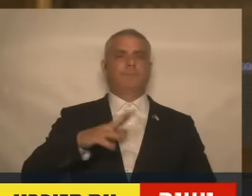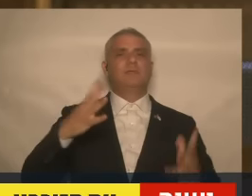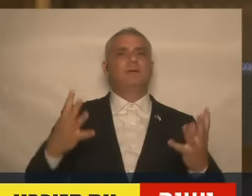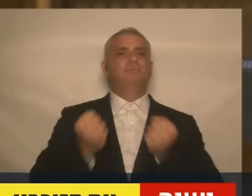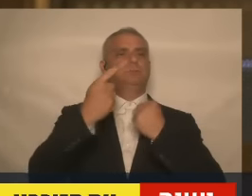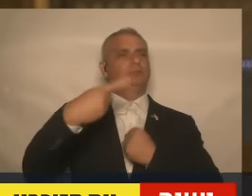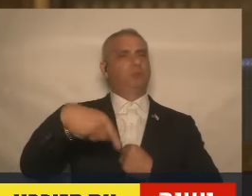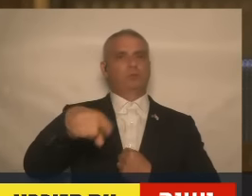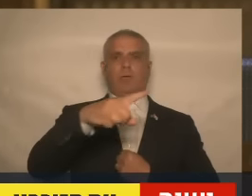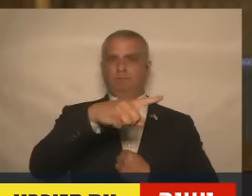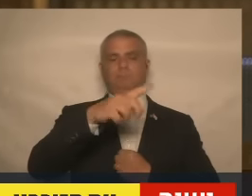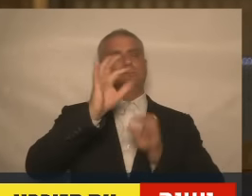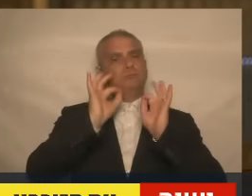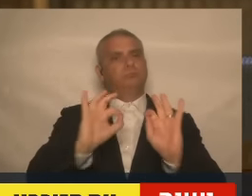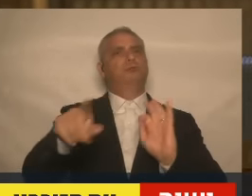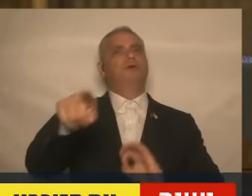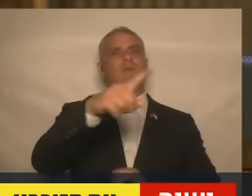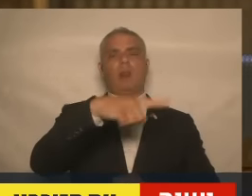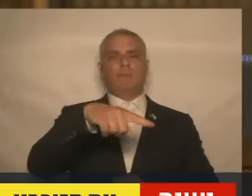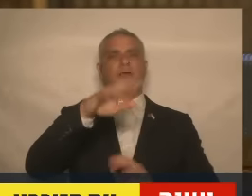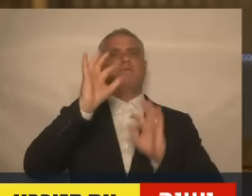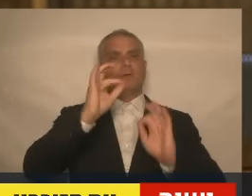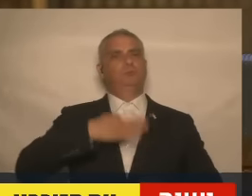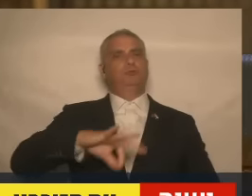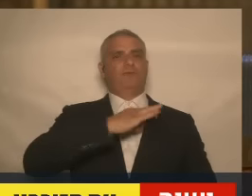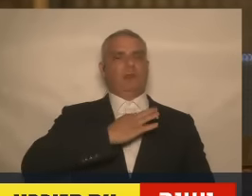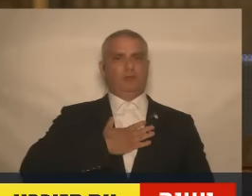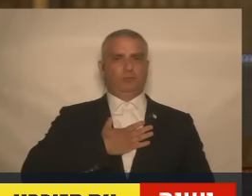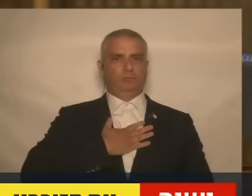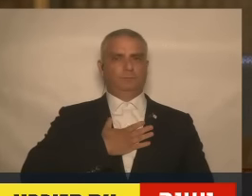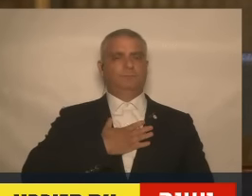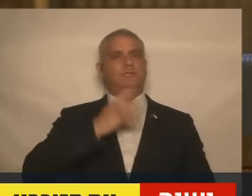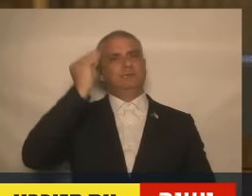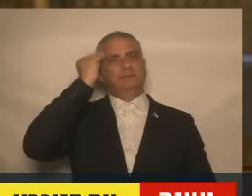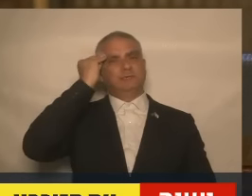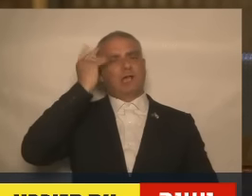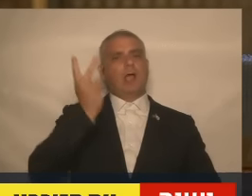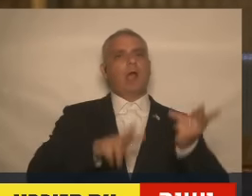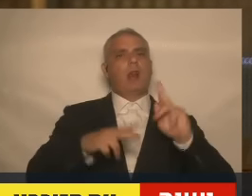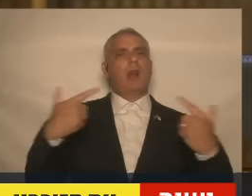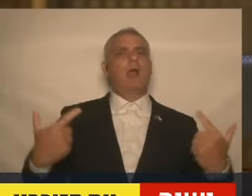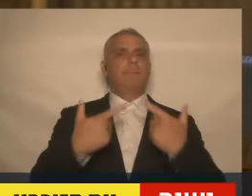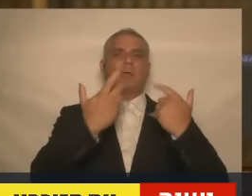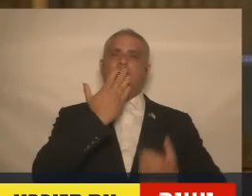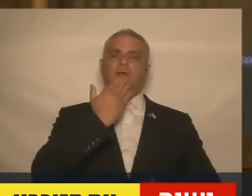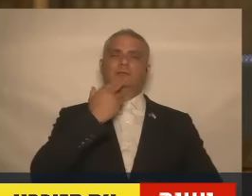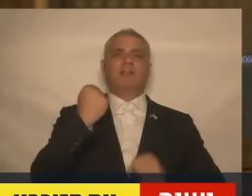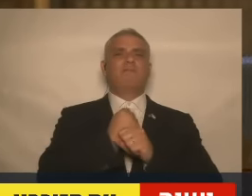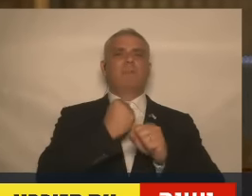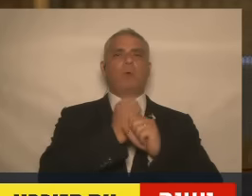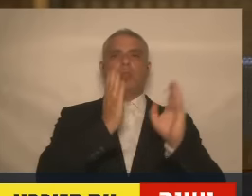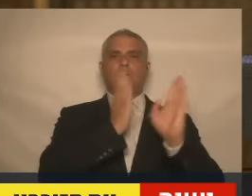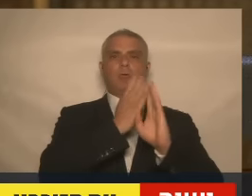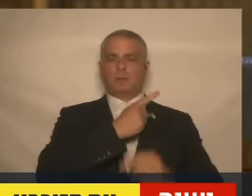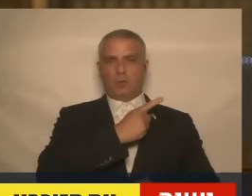בזכותם, למענם ולמעננו. יהי זכר חללי מערכות ישראל ופעולות